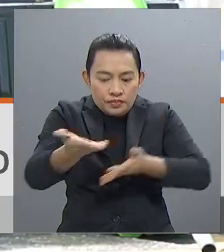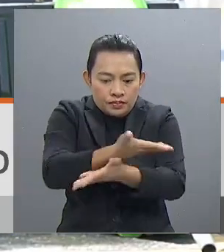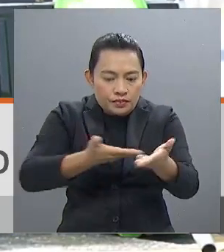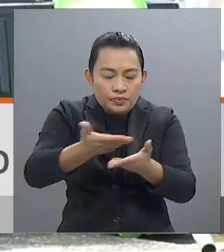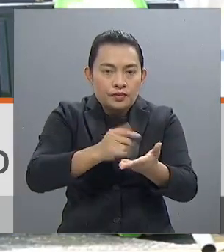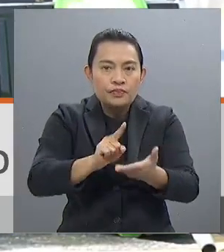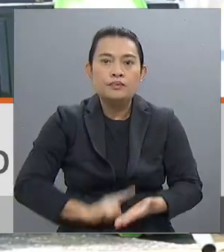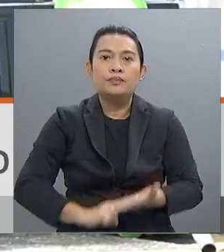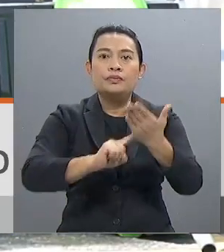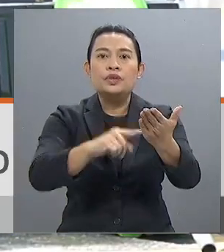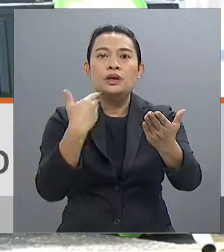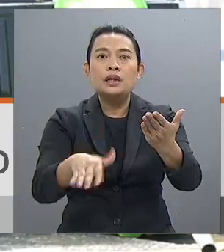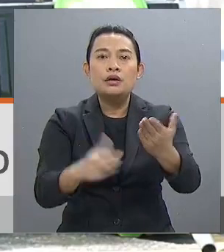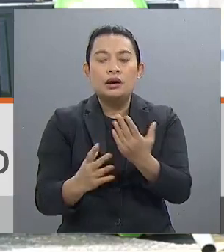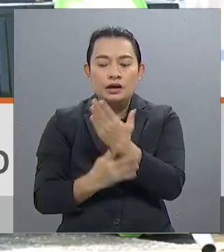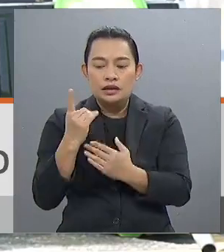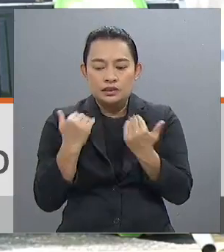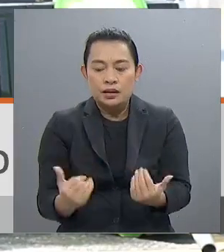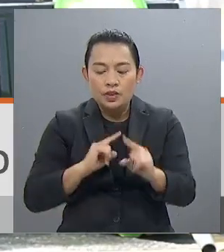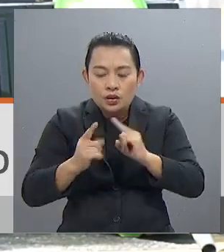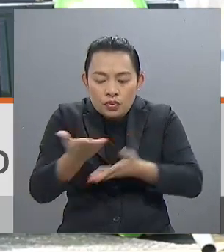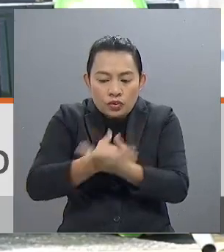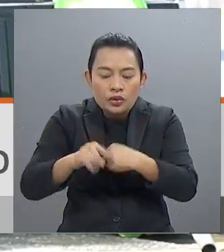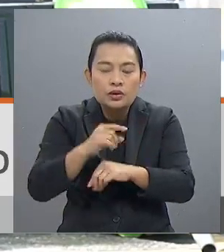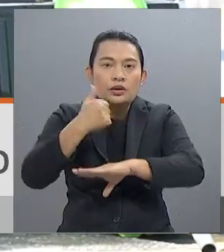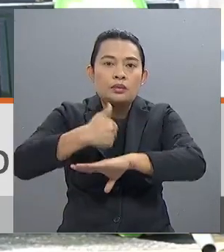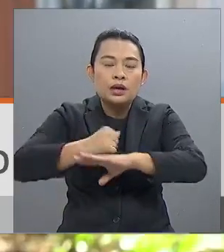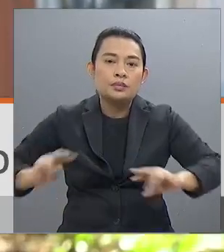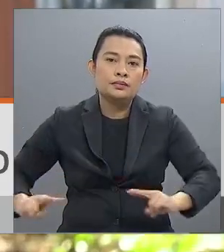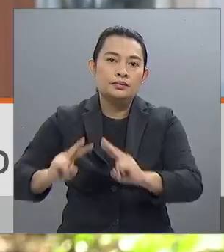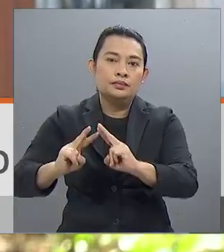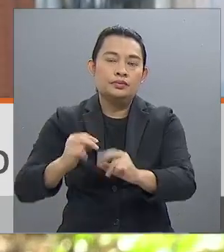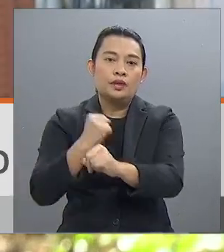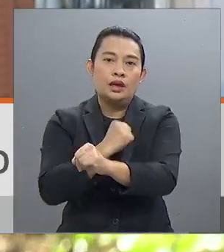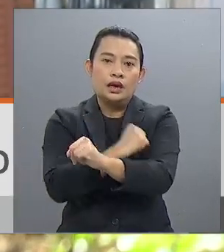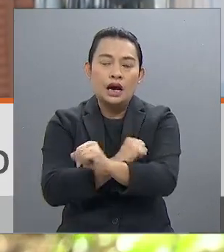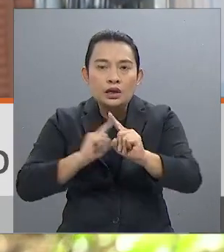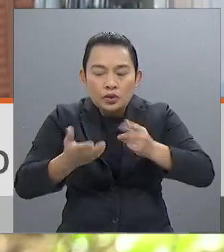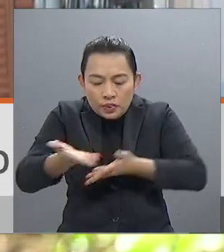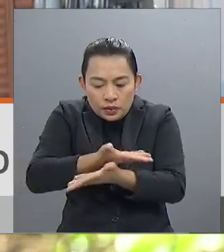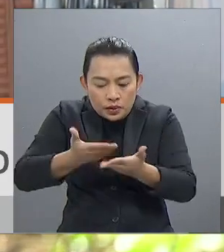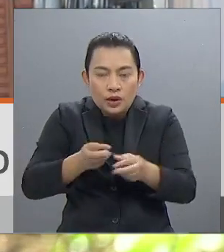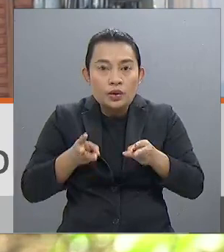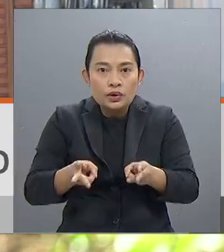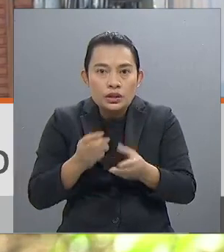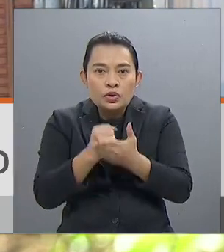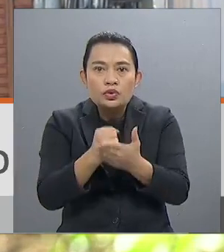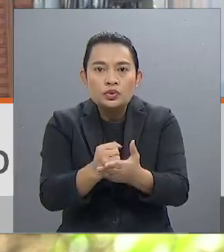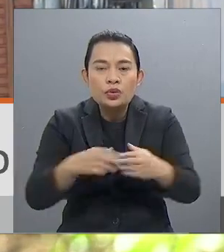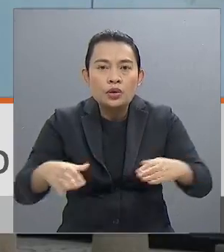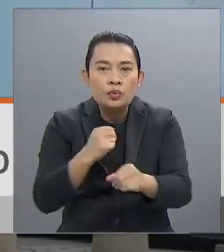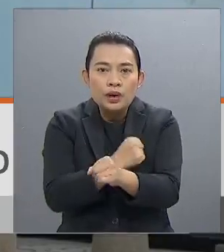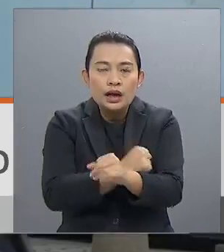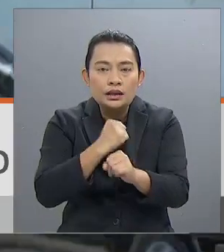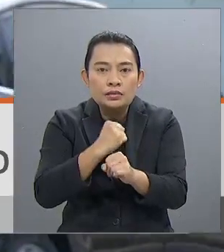นี้จะหารือร่วมกับนายสุชาติชมกลิ่นรัฐมนตรีว่าการกระทรวงแรงงานเพื่อพิจารณาแนวทางการช่วยเหลือแรงงานในภาคการท่องเที่ยวทั้ง